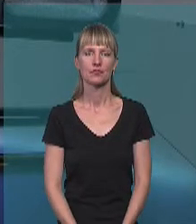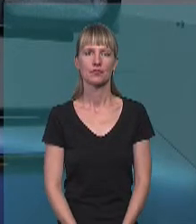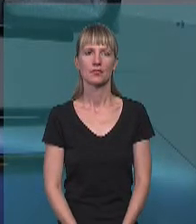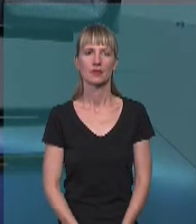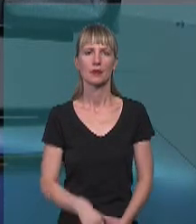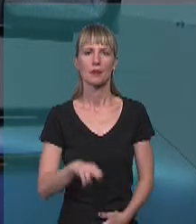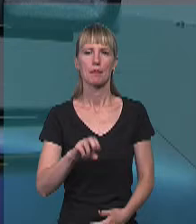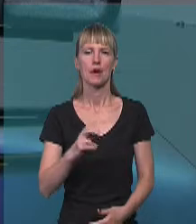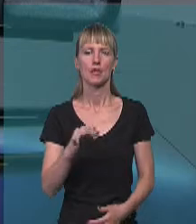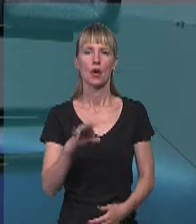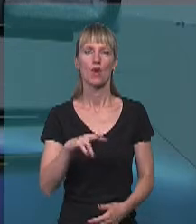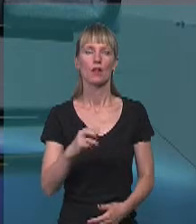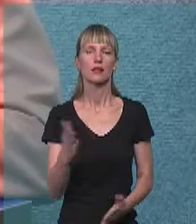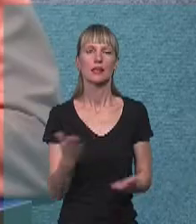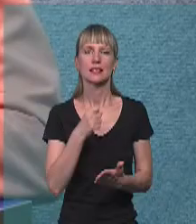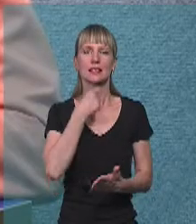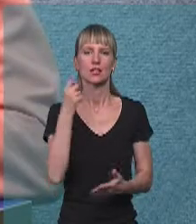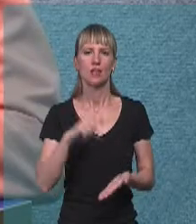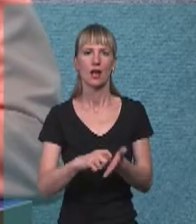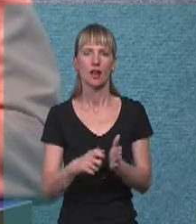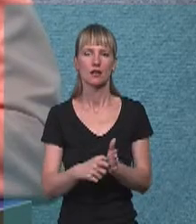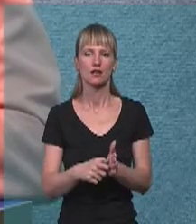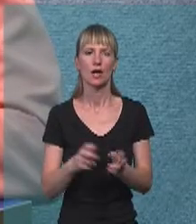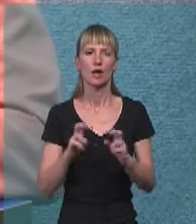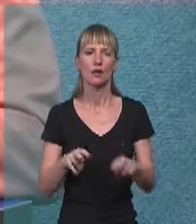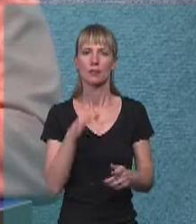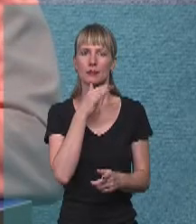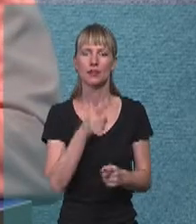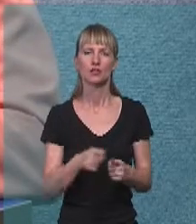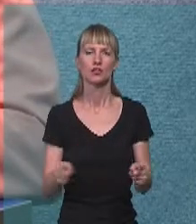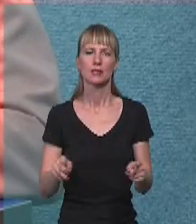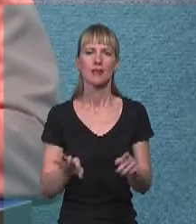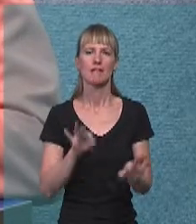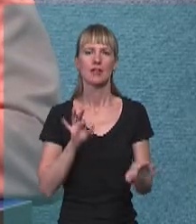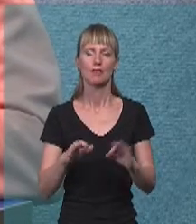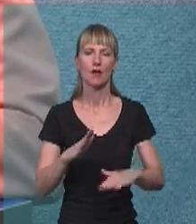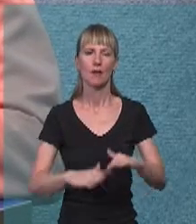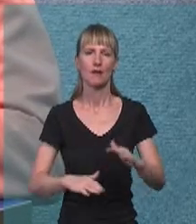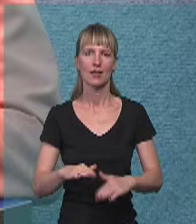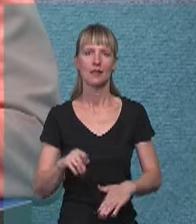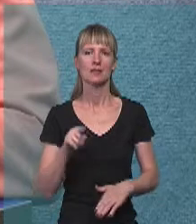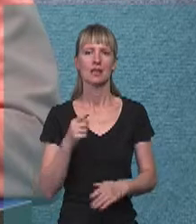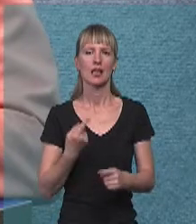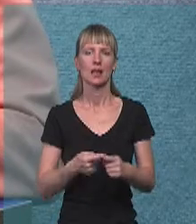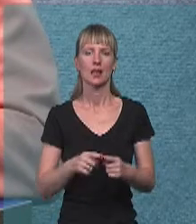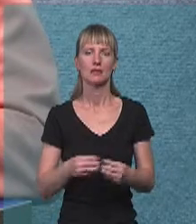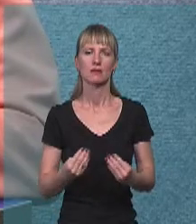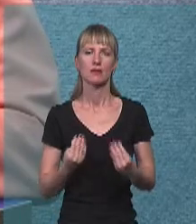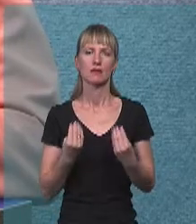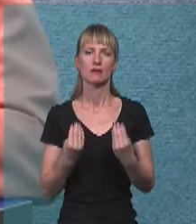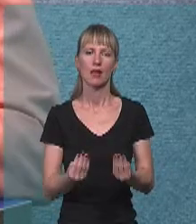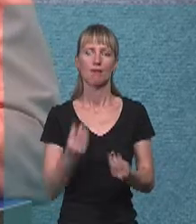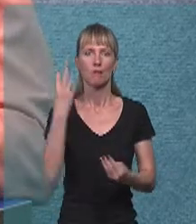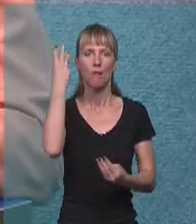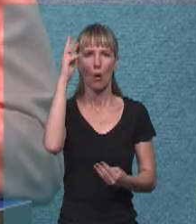Пані Олена, от як старшокласникам розібратися під час вибору професії, чи це данина моді, чи це все